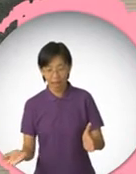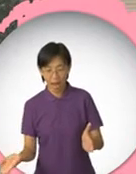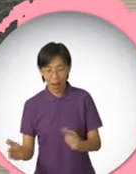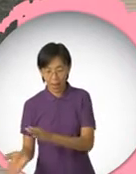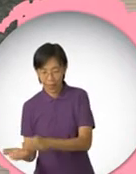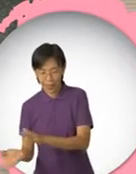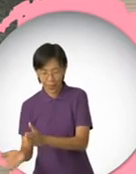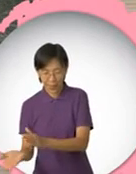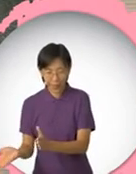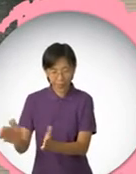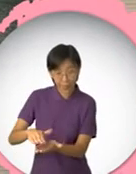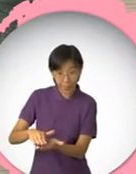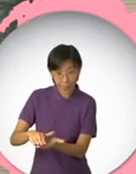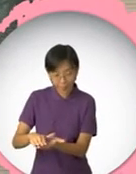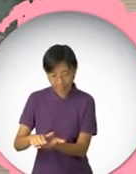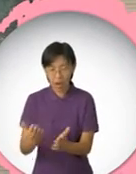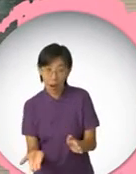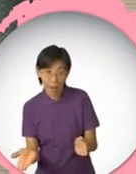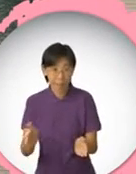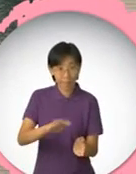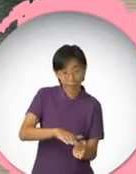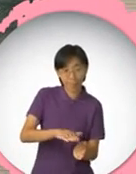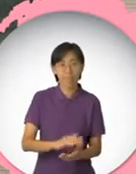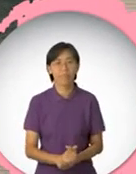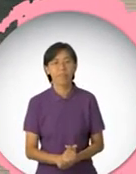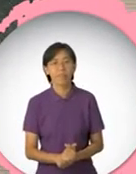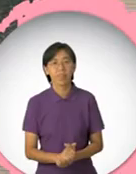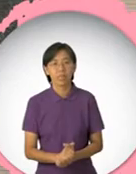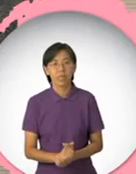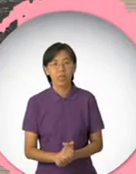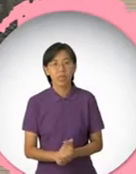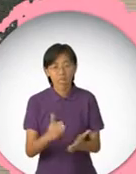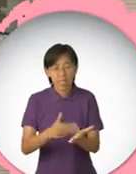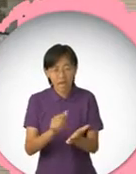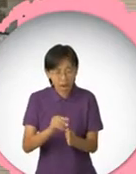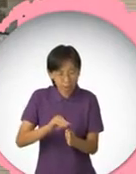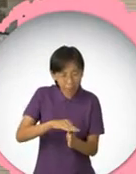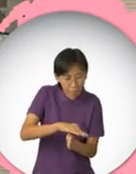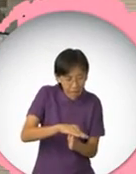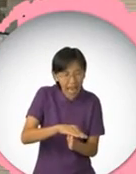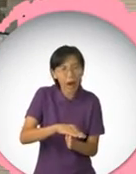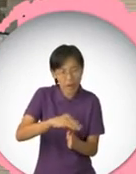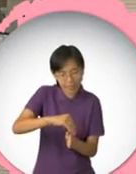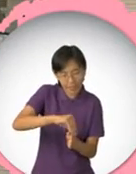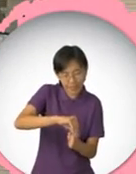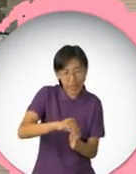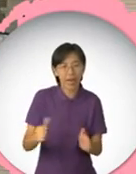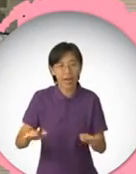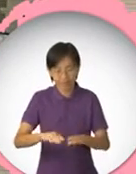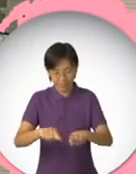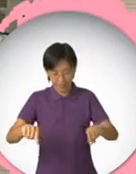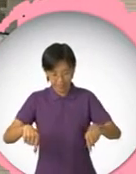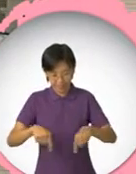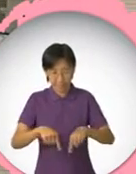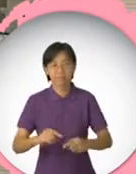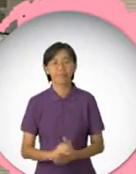จะถ้ากลัวไขมันมันไหลออกมาก็บีบให้มันติดกันเลย นี่ก็จับจีบกันพลาสติ